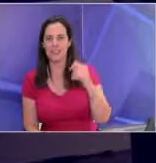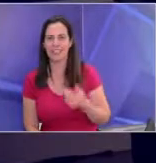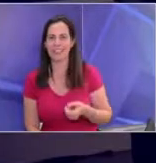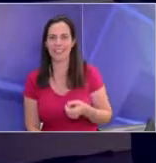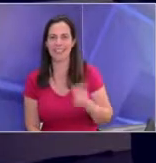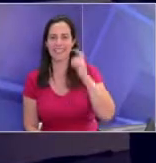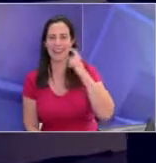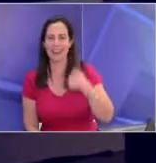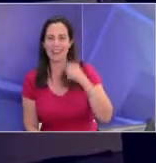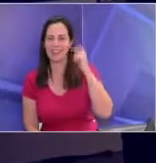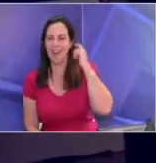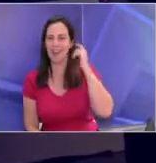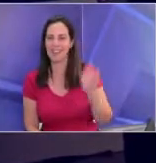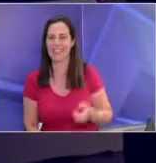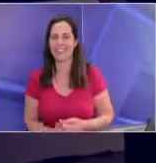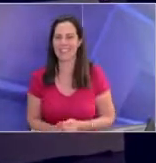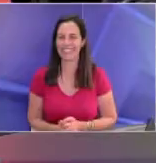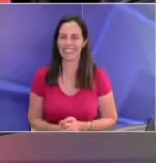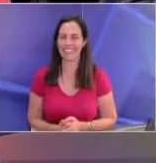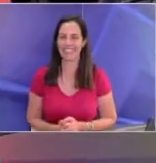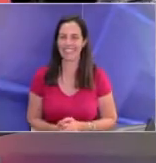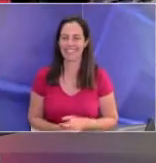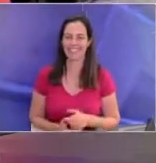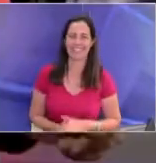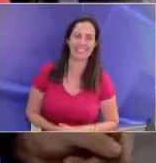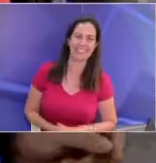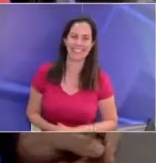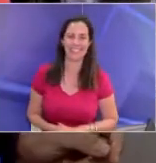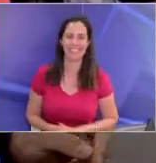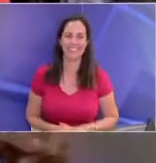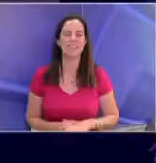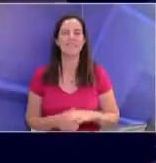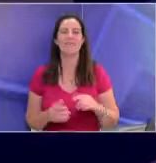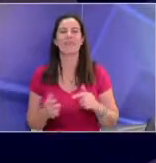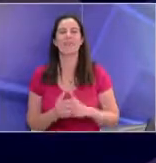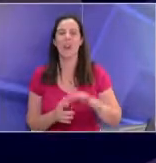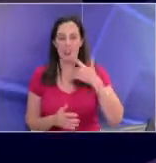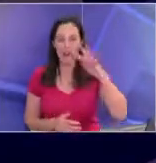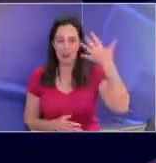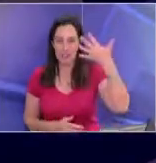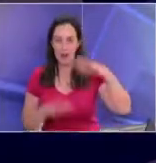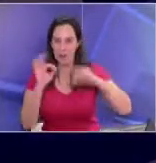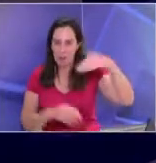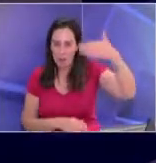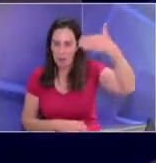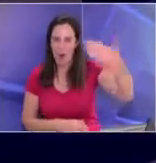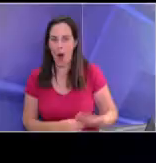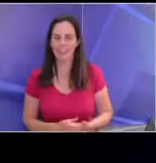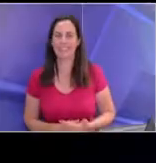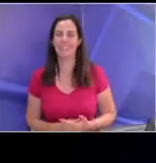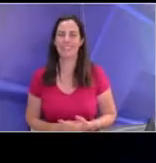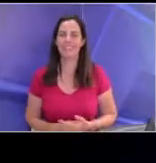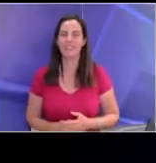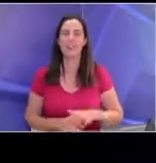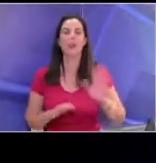עוד, אתה יודע מה, אתה צודק, עוד 30 שנה. נעדתי שאתה מסתכל עליך כשאני עוד 30 שנה. אני חושב ש5 שנים זה הבחירות הבאות הבאות. בואו נניח שעוד